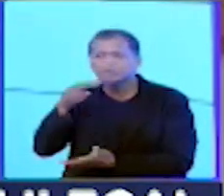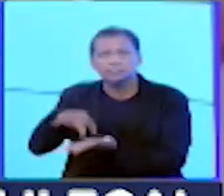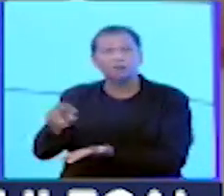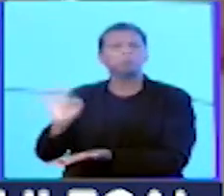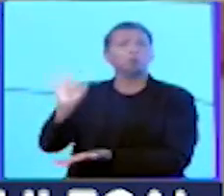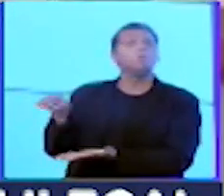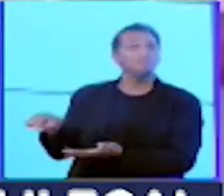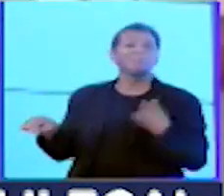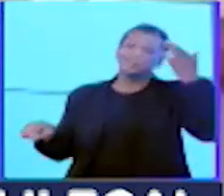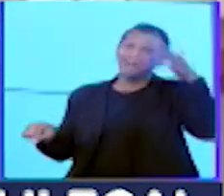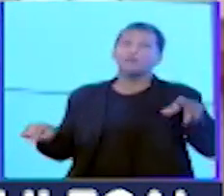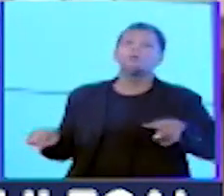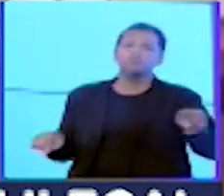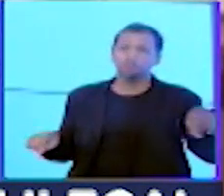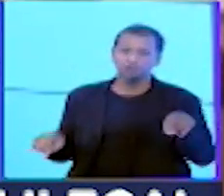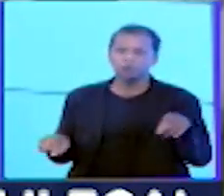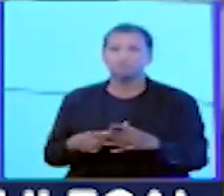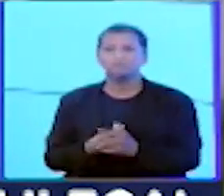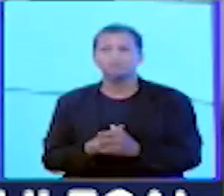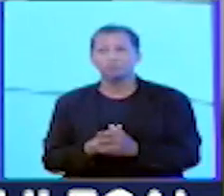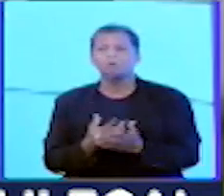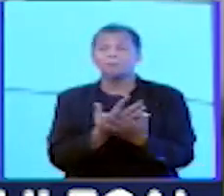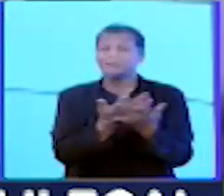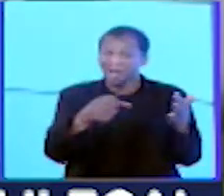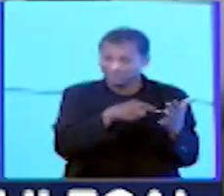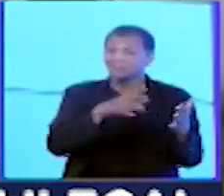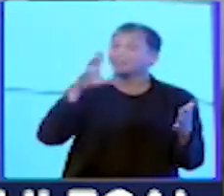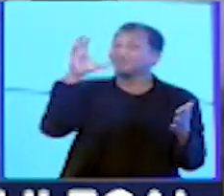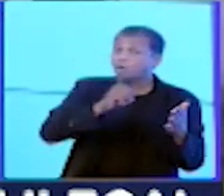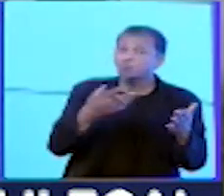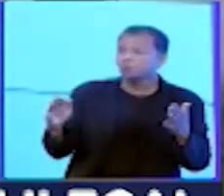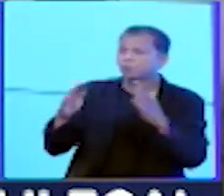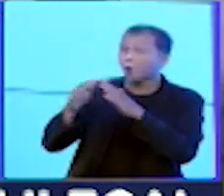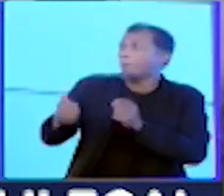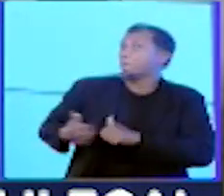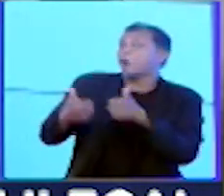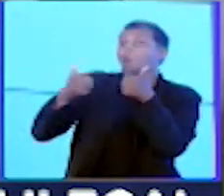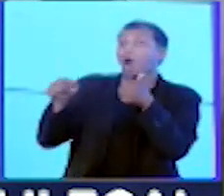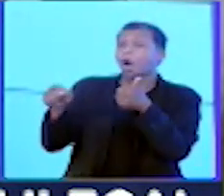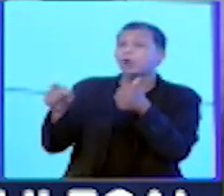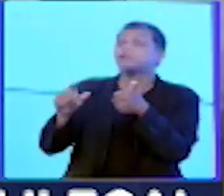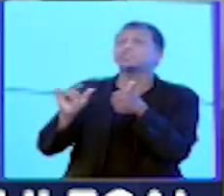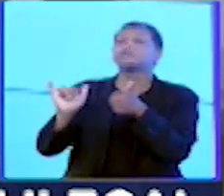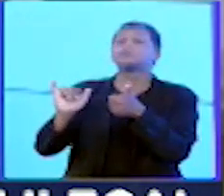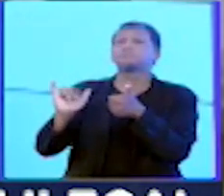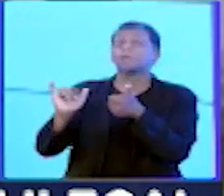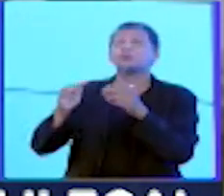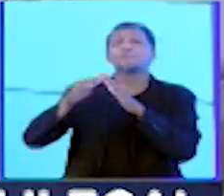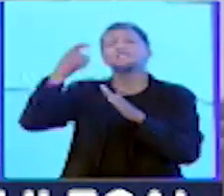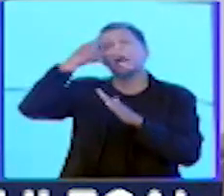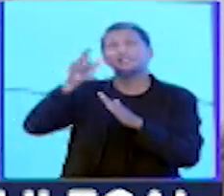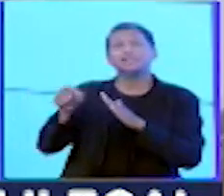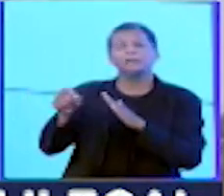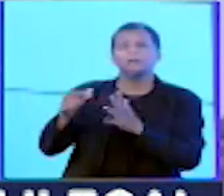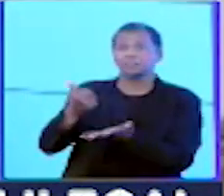Warga mengetahui rumah mewah milik bidan NN merupakan klinik kesehatan pada umumnya. Meski tanpa papan nama klinik,